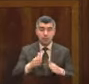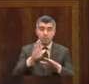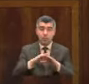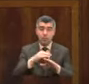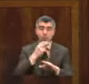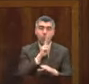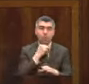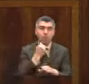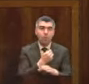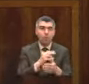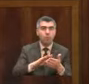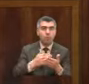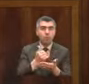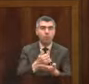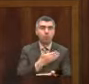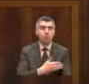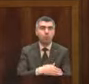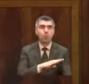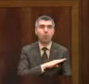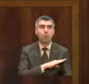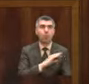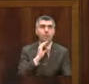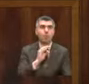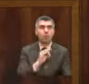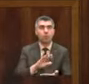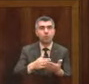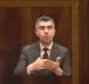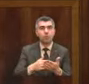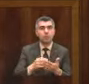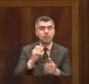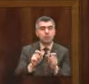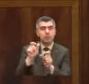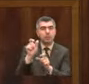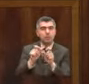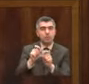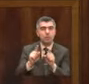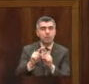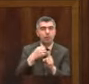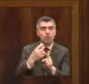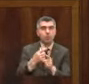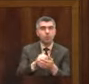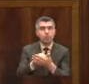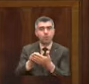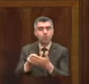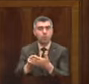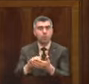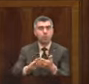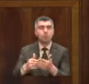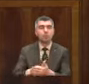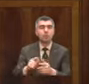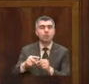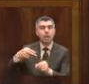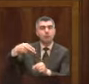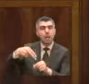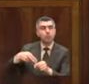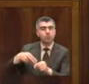أن تتحمل كامل مسؤوليتها في حماية المواطن وقدرتهم الشرائية في هذه الفترة المتبقية من عمرها، من حيث أسعار المحروقات